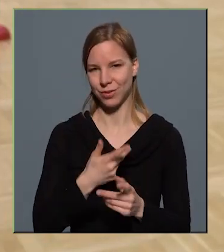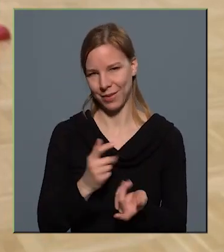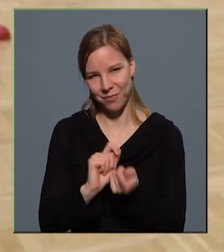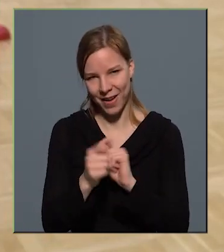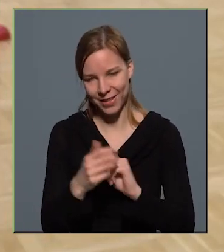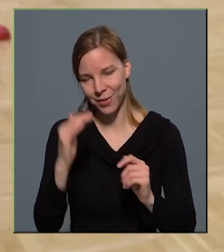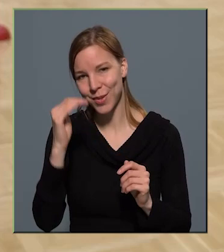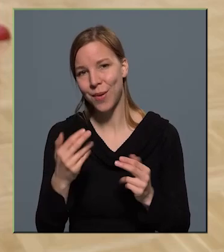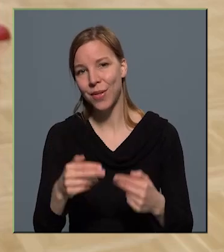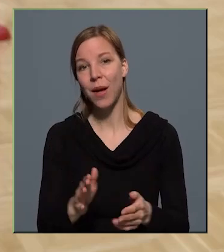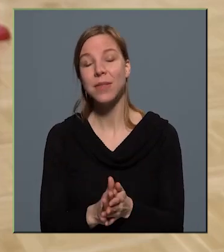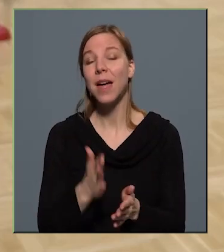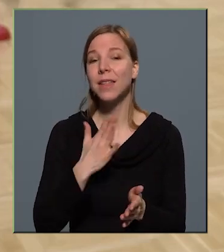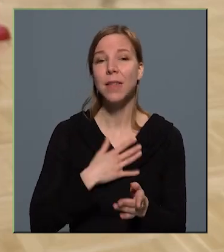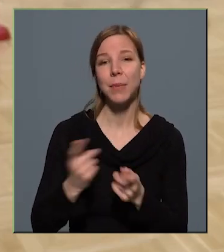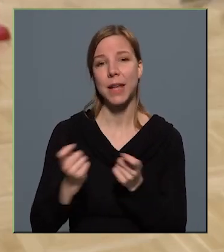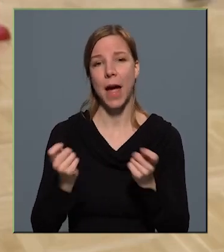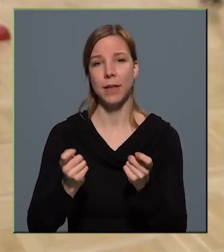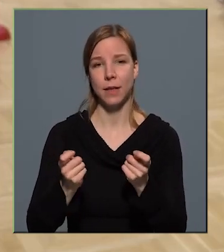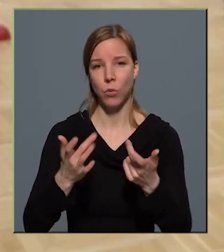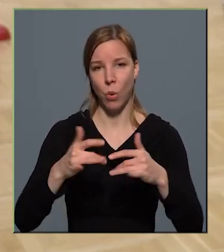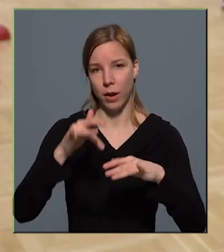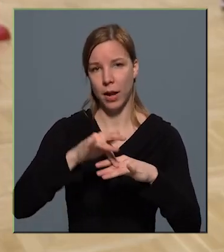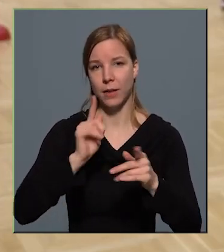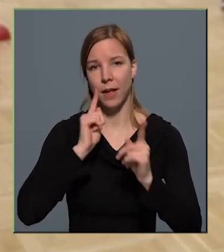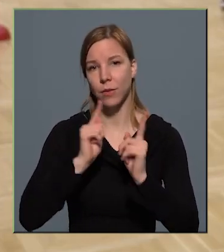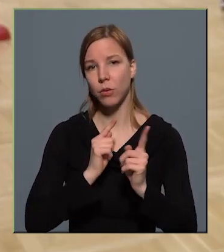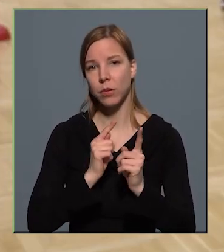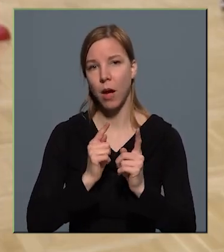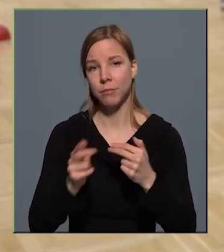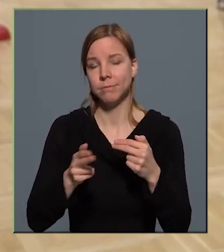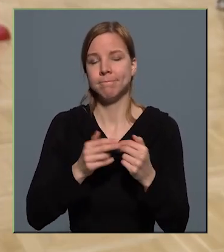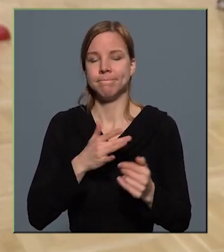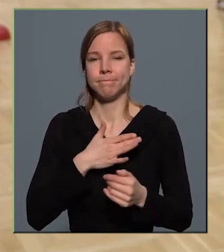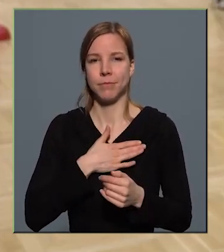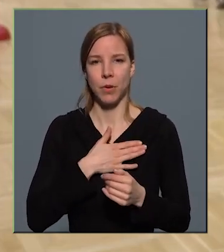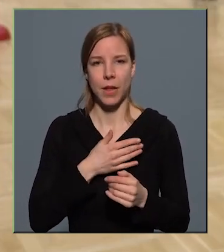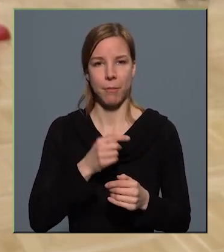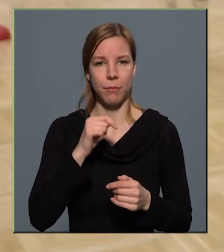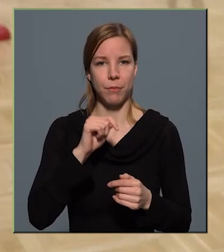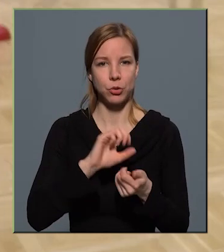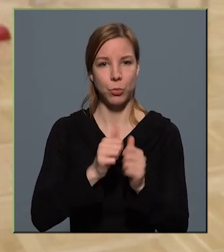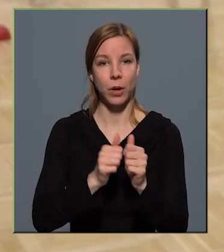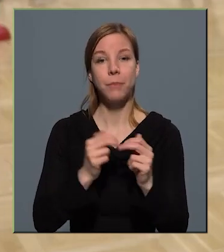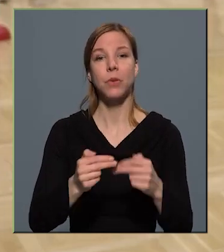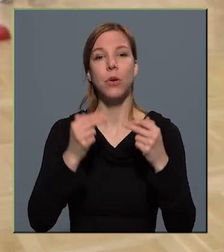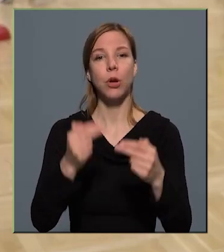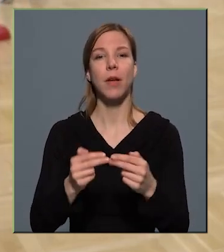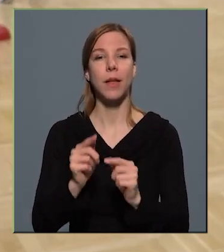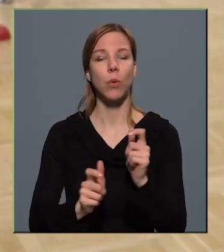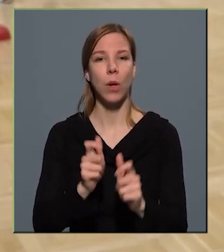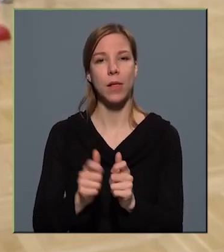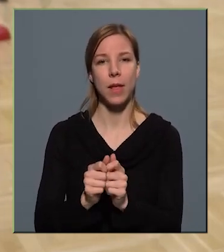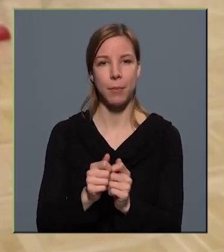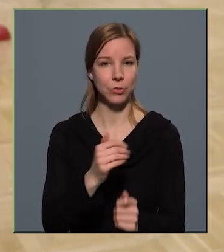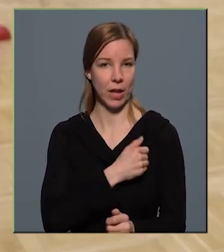de nagyon szerettem, irányító voltam, és nagyon közel áll hozzám a sportág. Aztán a következő lépés az egyetem volt Debrecenben, ott a